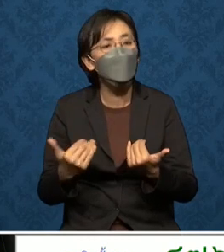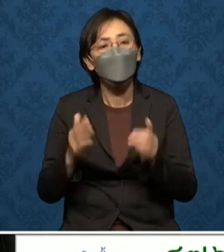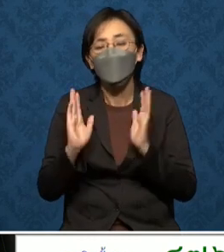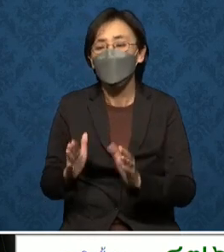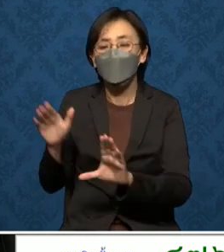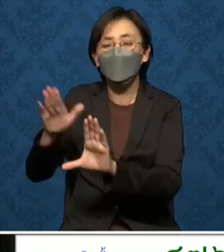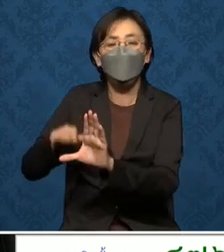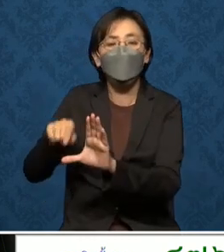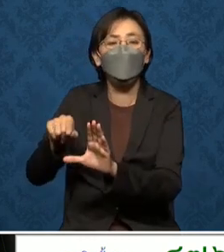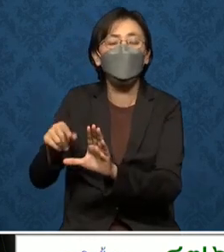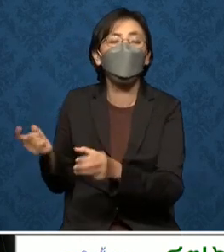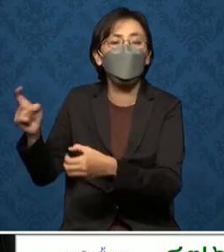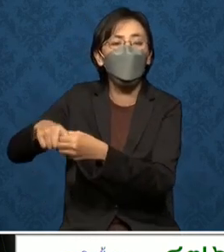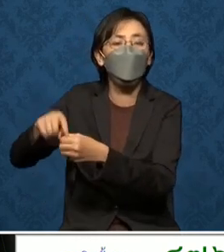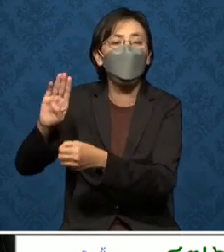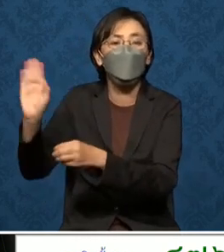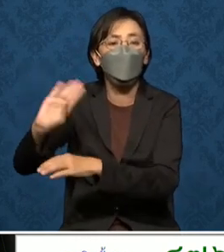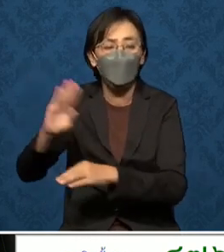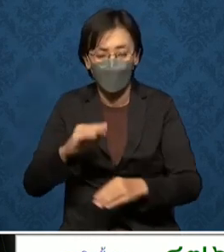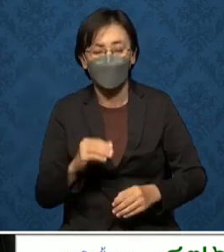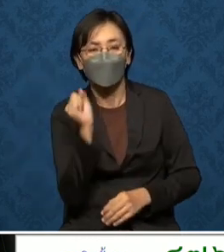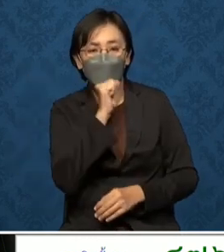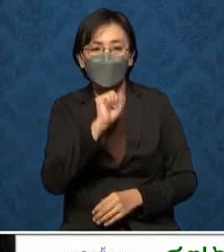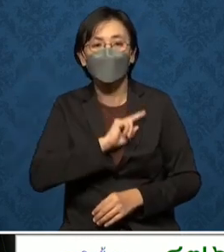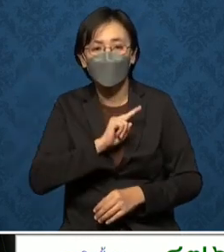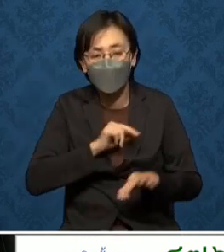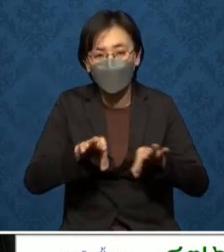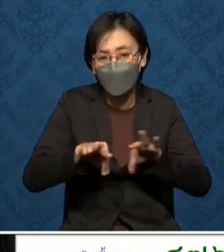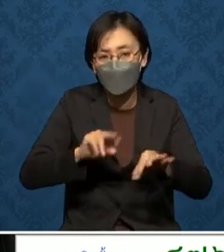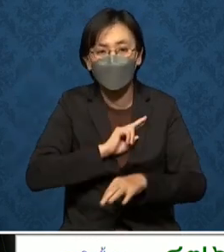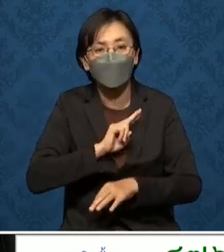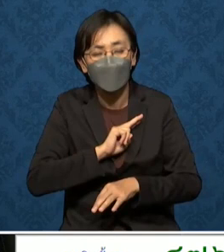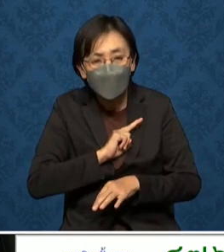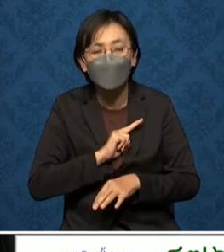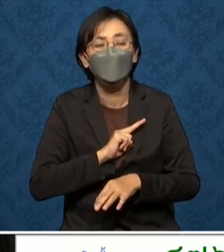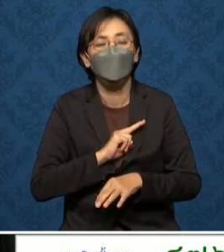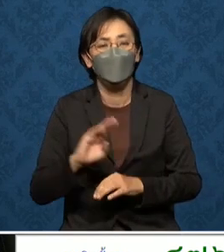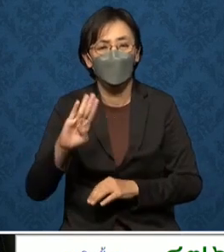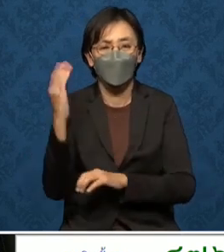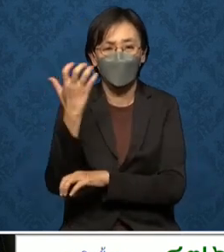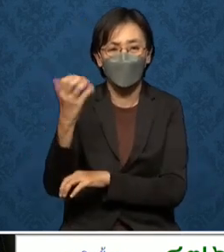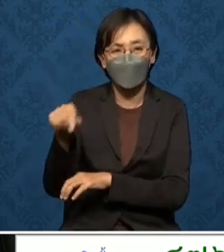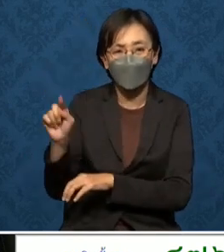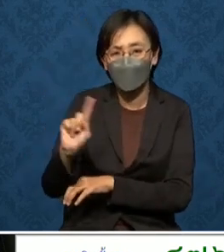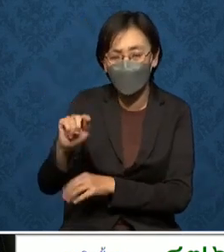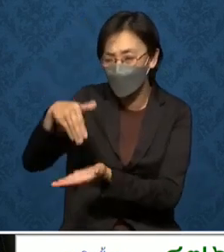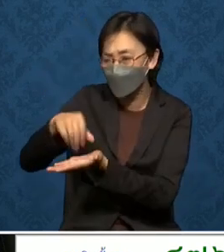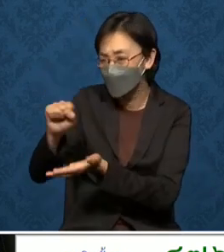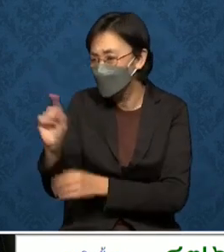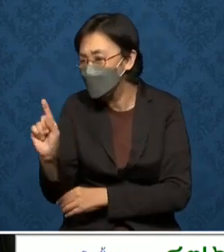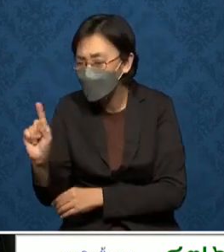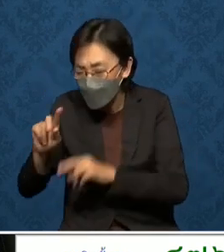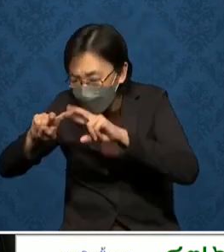และทกคนตองมาทำอะไรอยนต้ไปหาว่าริษษันี้อมพิวเทอ์ STUDENTS ข้มูลอยตรไค